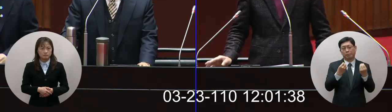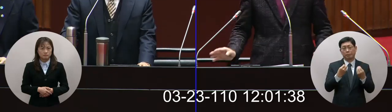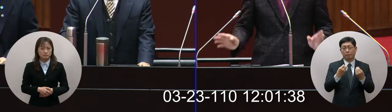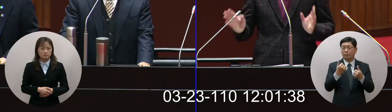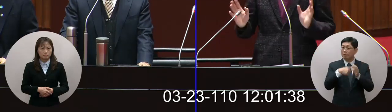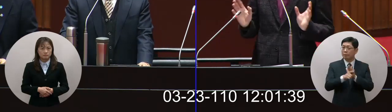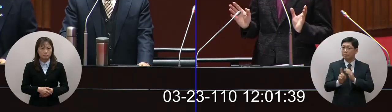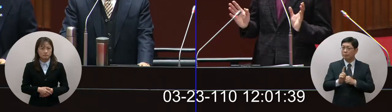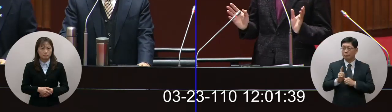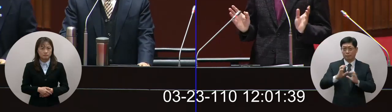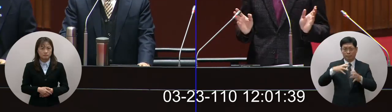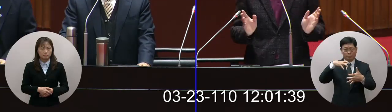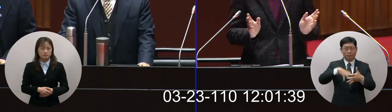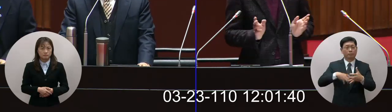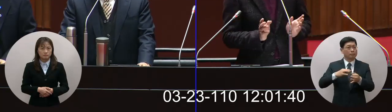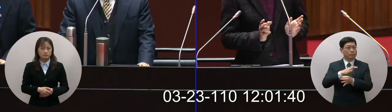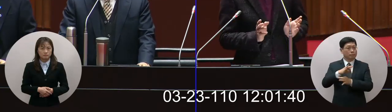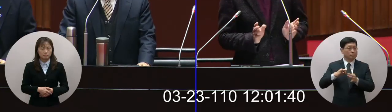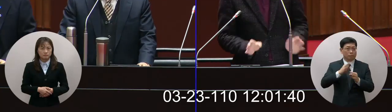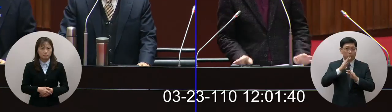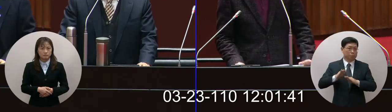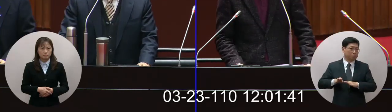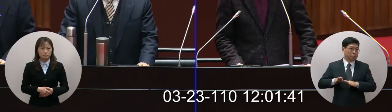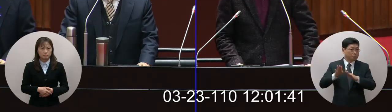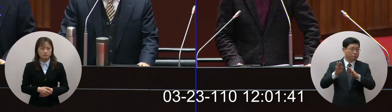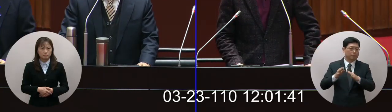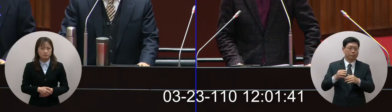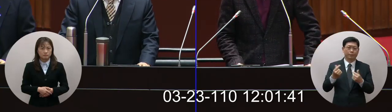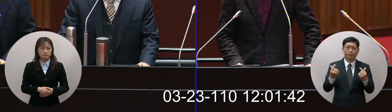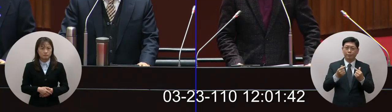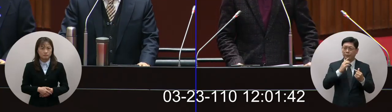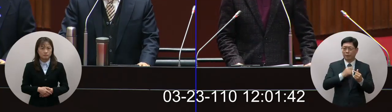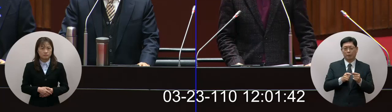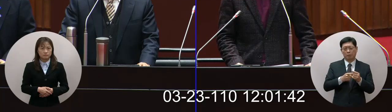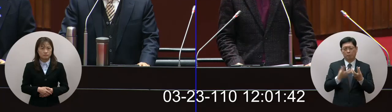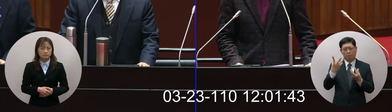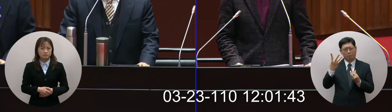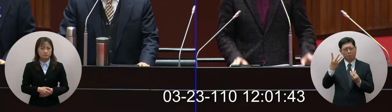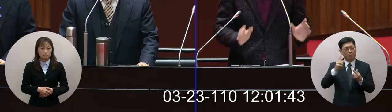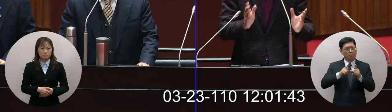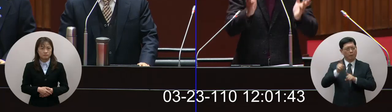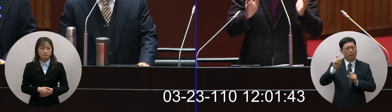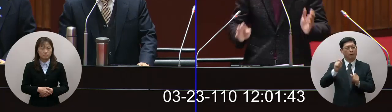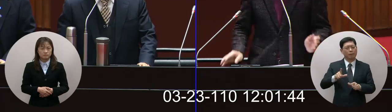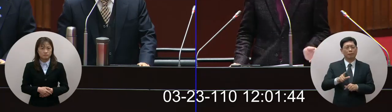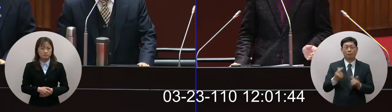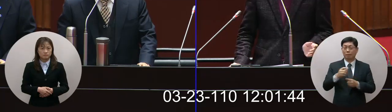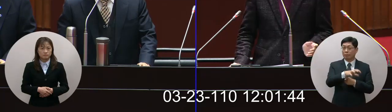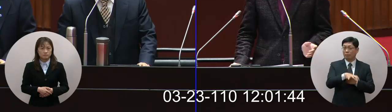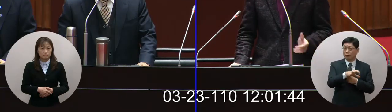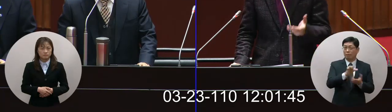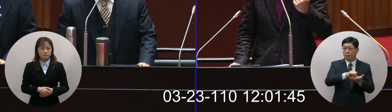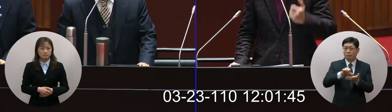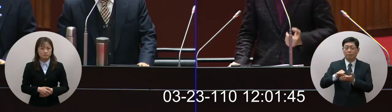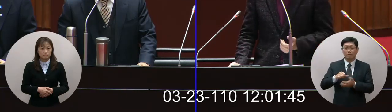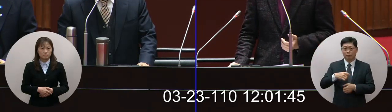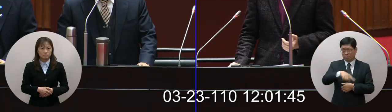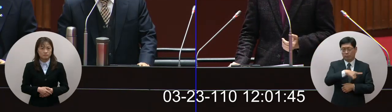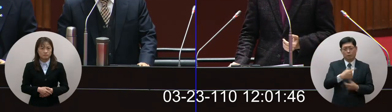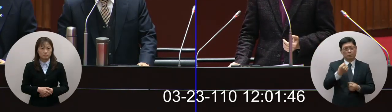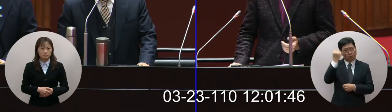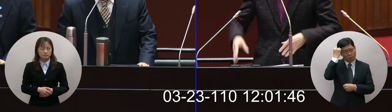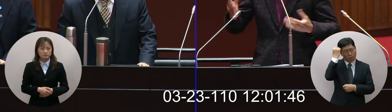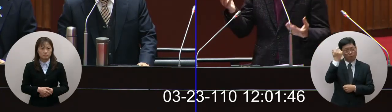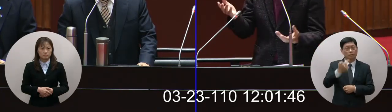啊，国内的这个经济的发展啊。感觉上是严重的失衡啊！你看看我们农业，现在农民也苦哈